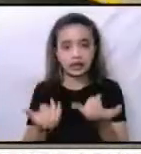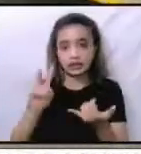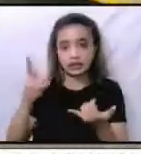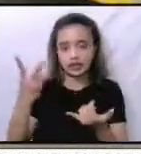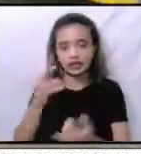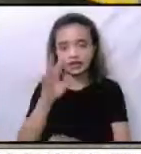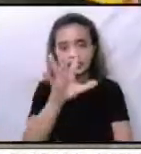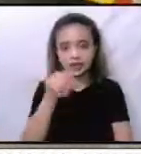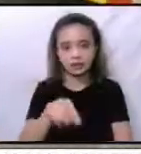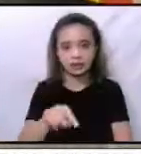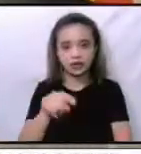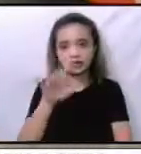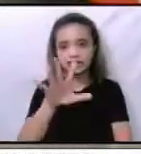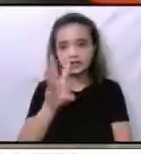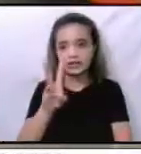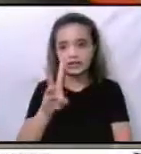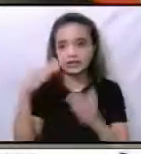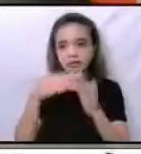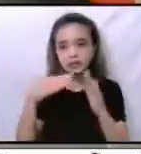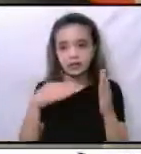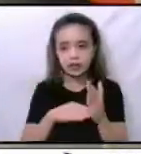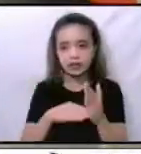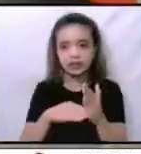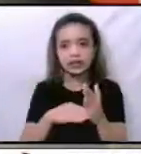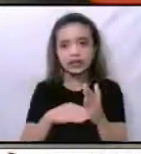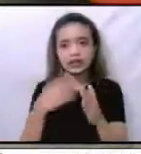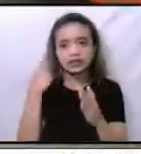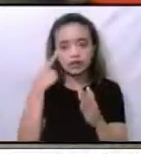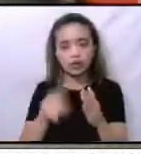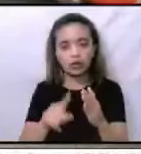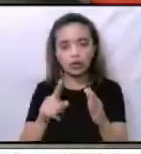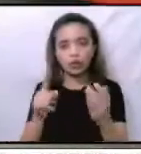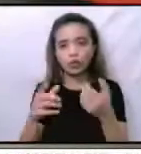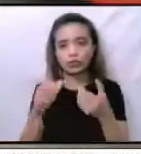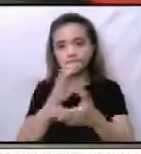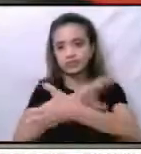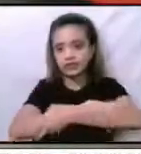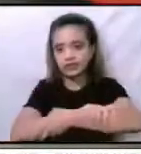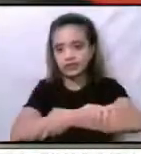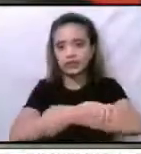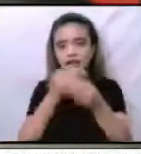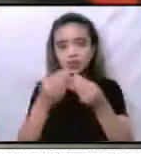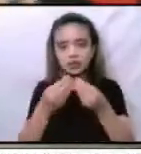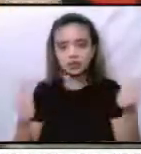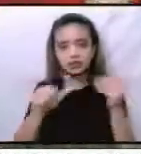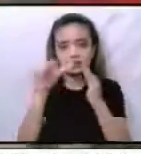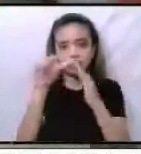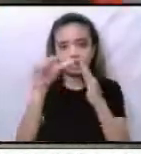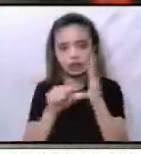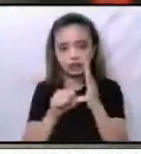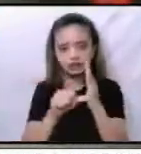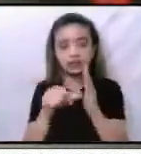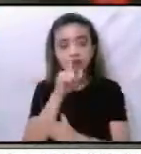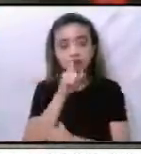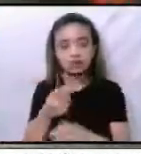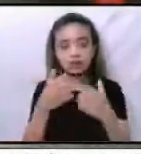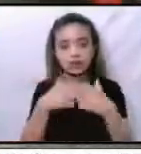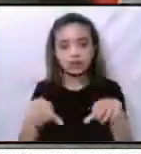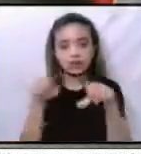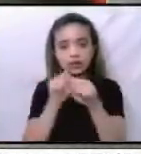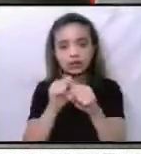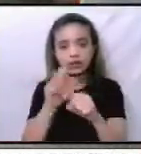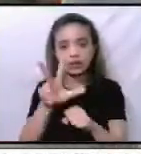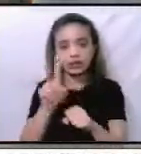naman ang nakaalat sa ilalim niya ng bayanihan sa Recover as One Act. Sa kabuuan, nasa 31